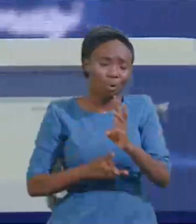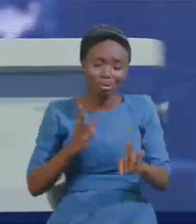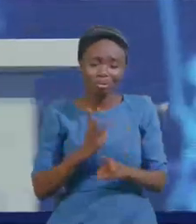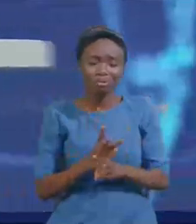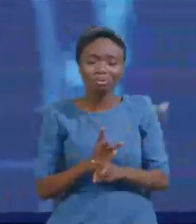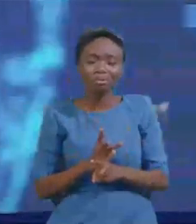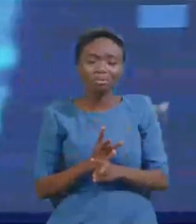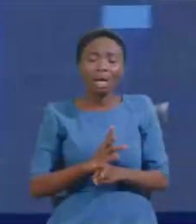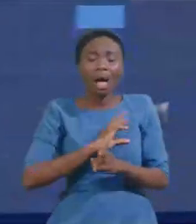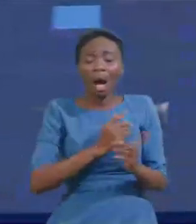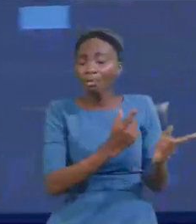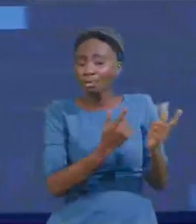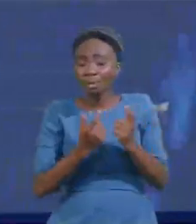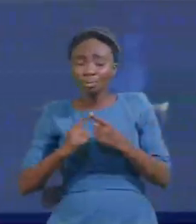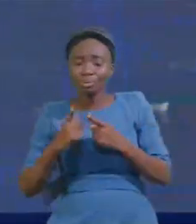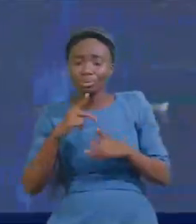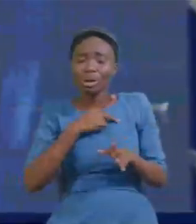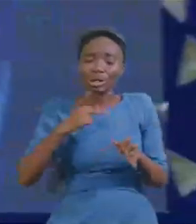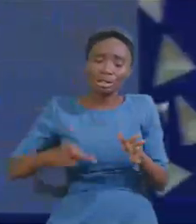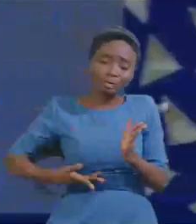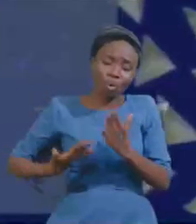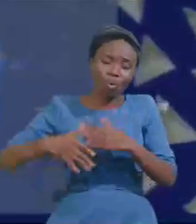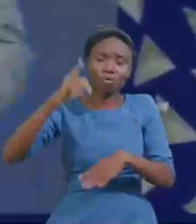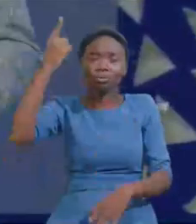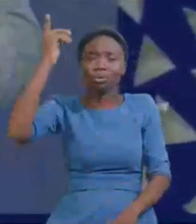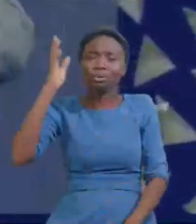Je me détourne du royaume du monde.